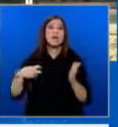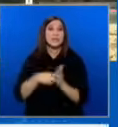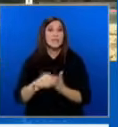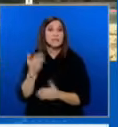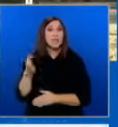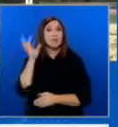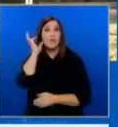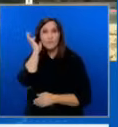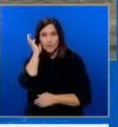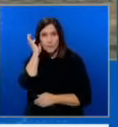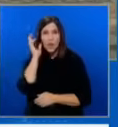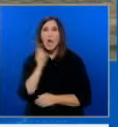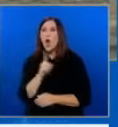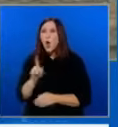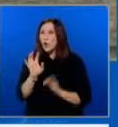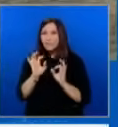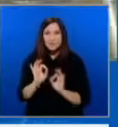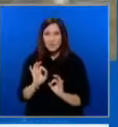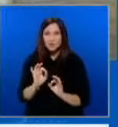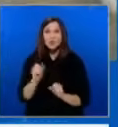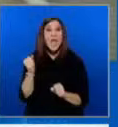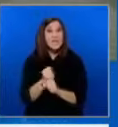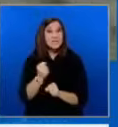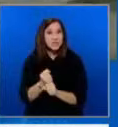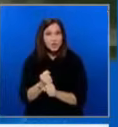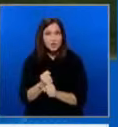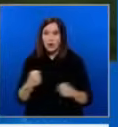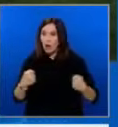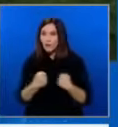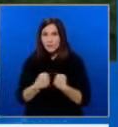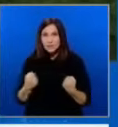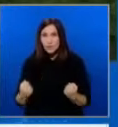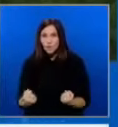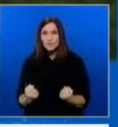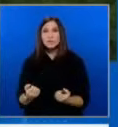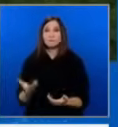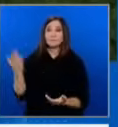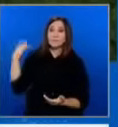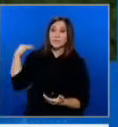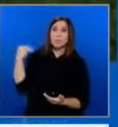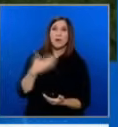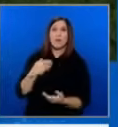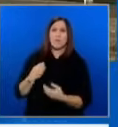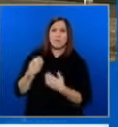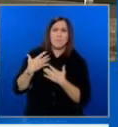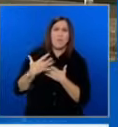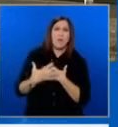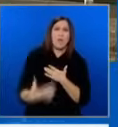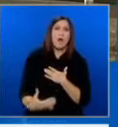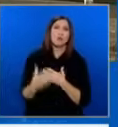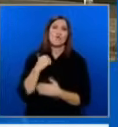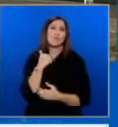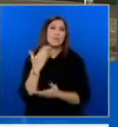на негово име. А кой всъщност е извършителят на катастрофата? Зад гърба си има богато